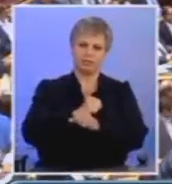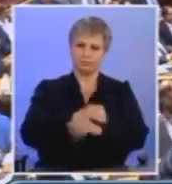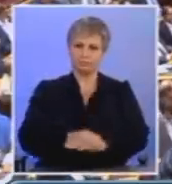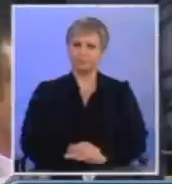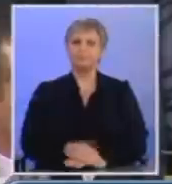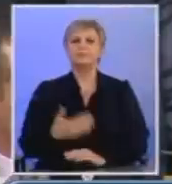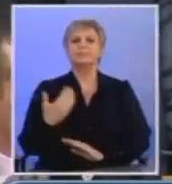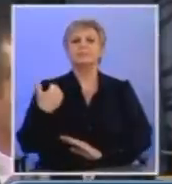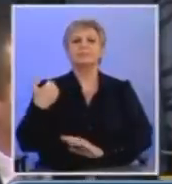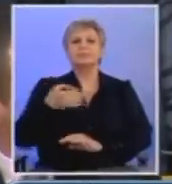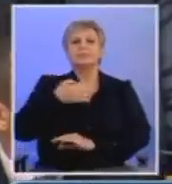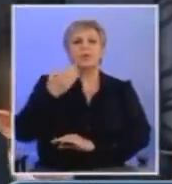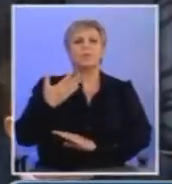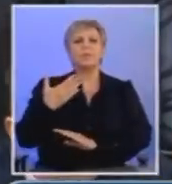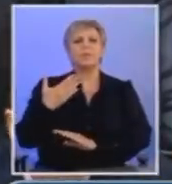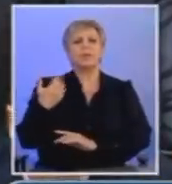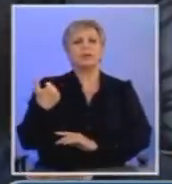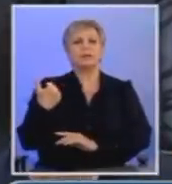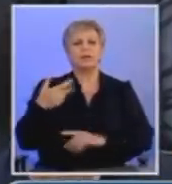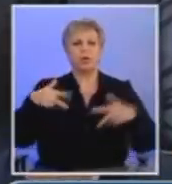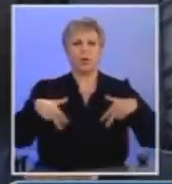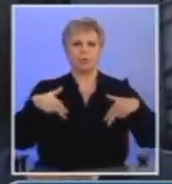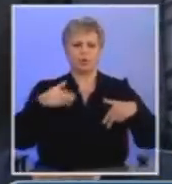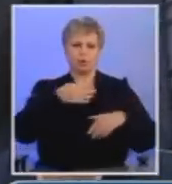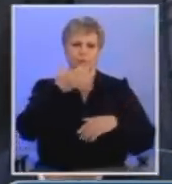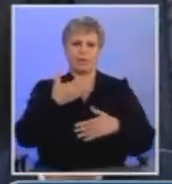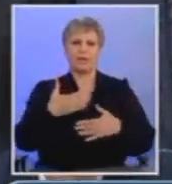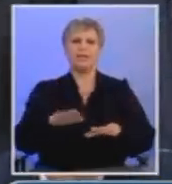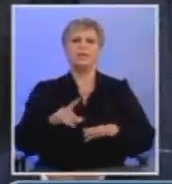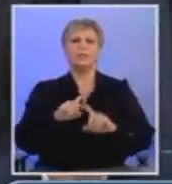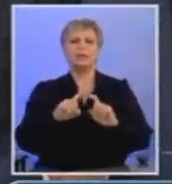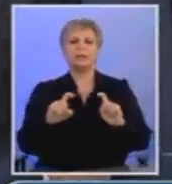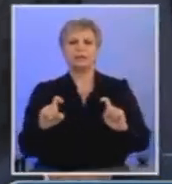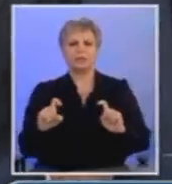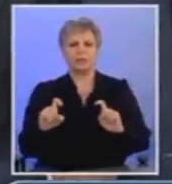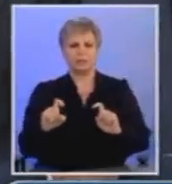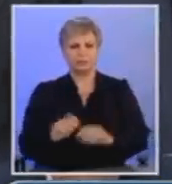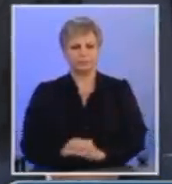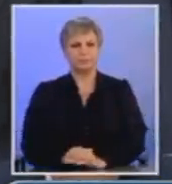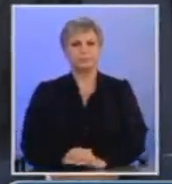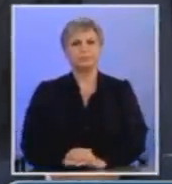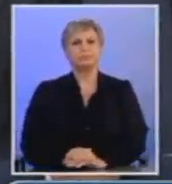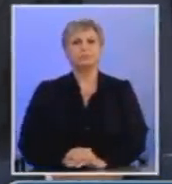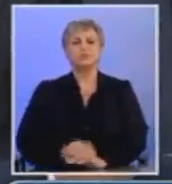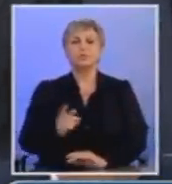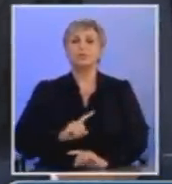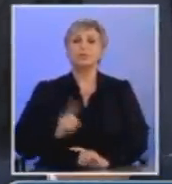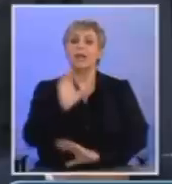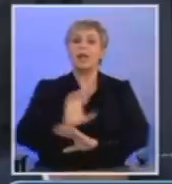είπε προηγουμένως ο αξιότιμος υπουργός, ο κύριος Τσακαλώτος, παρακαλώ, ότι όλη η